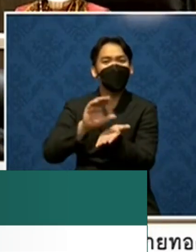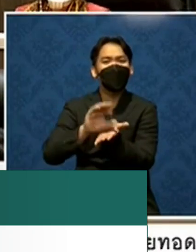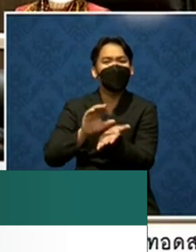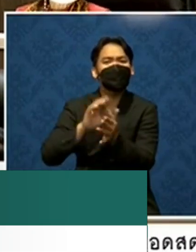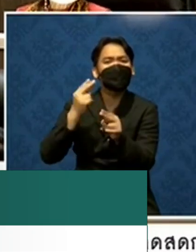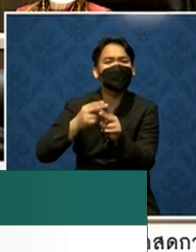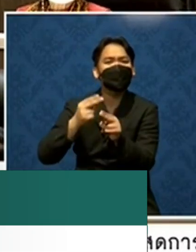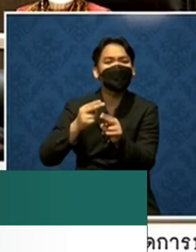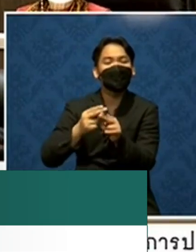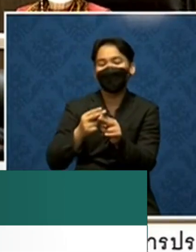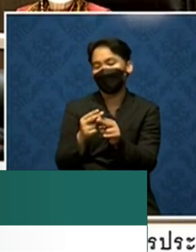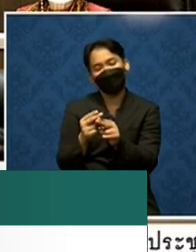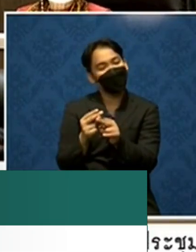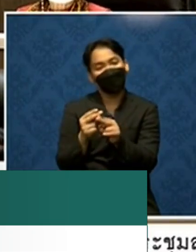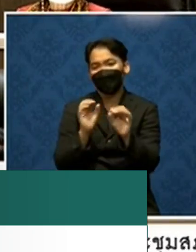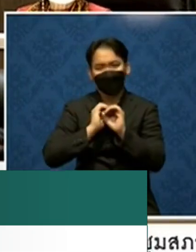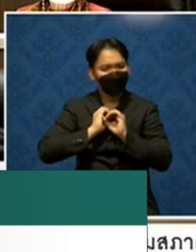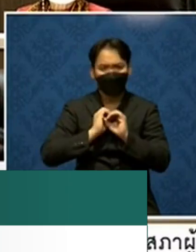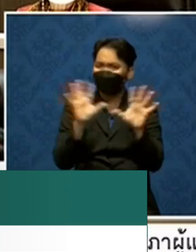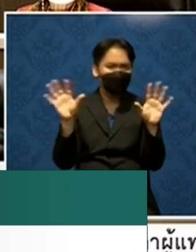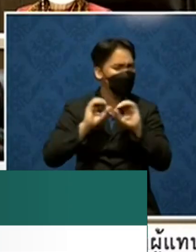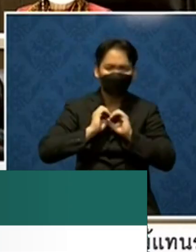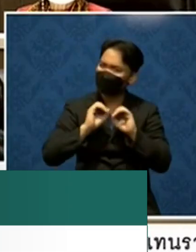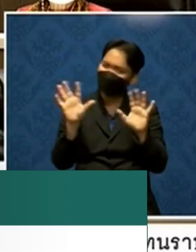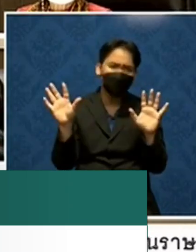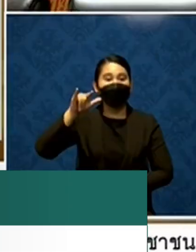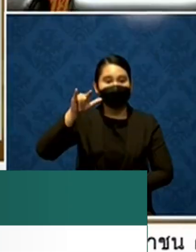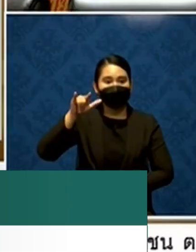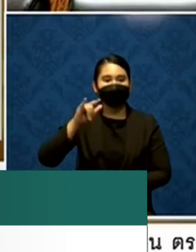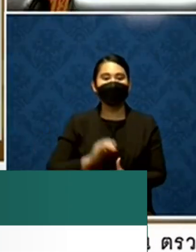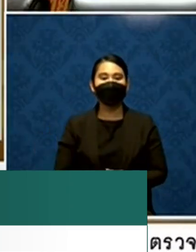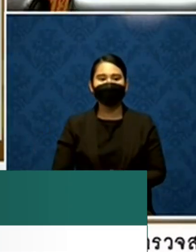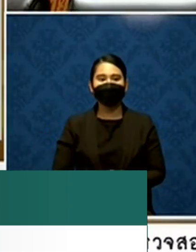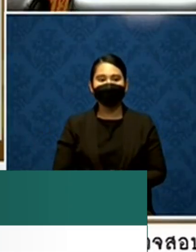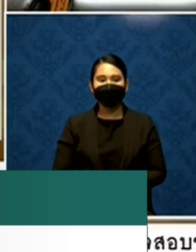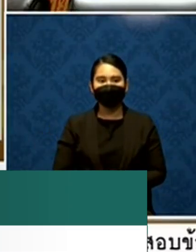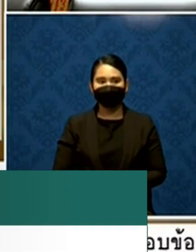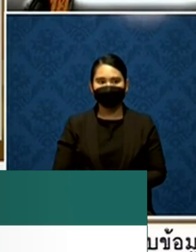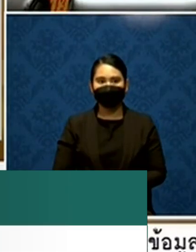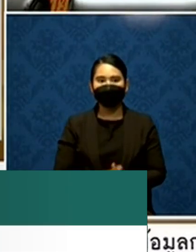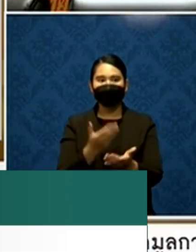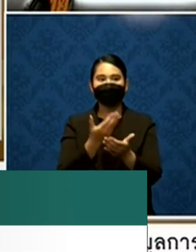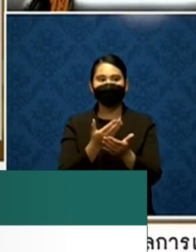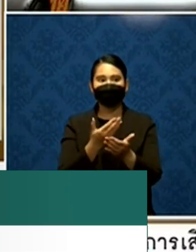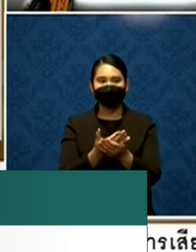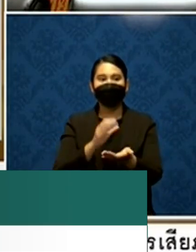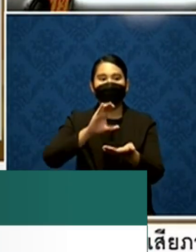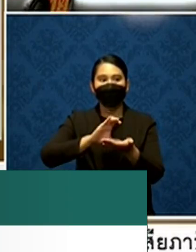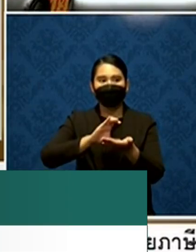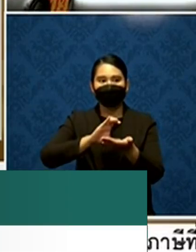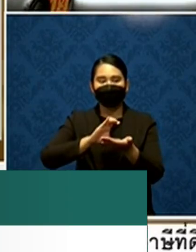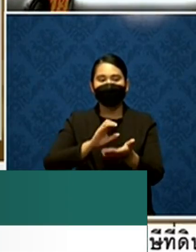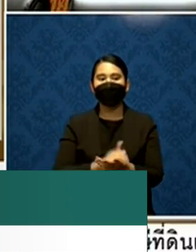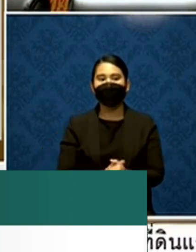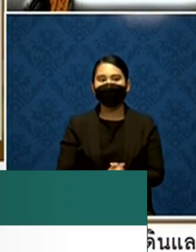หรอว่าจีนก็มีเครื่องยนต์ไปซื้อกันได้ยังไงแล้วการจัดซื้อเรือดำน้ำมันก็เป็นการซื้อในระบบรัฐต่อรั